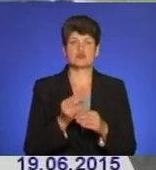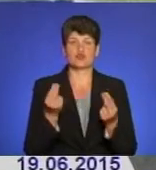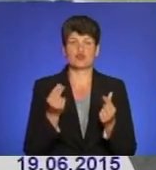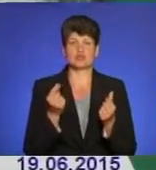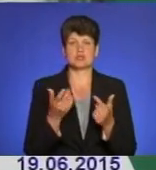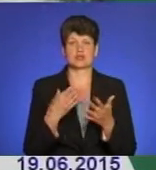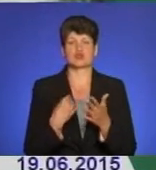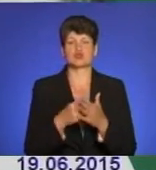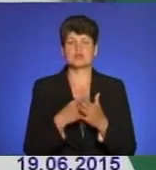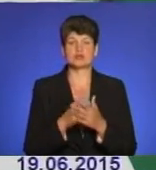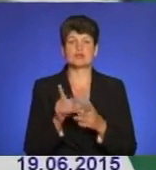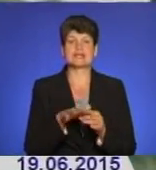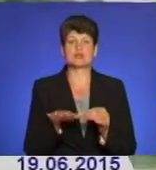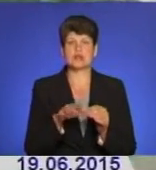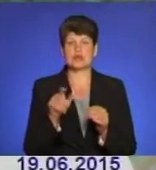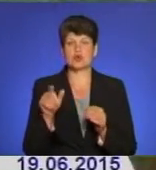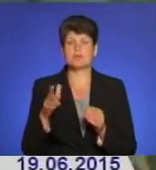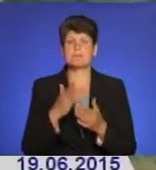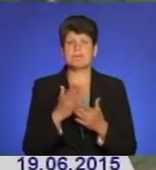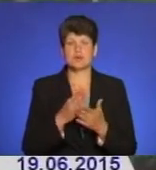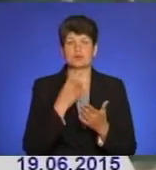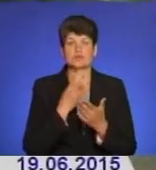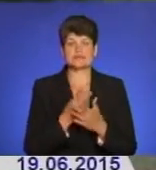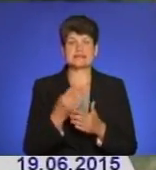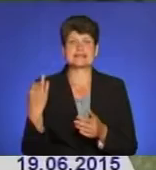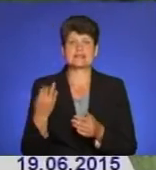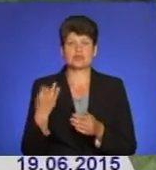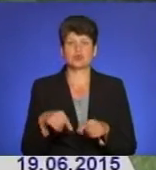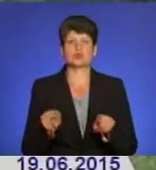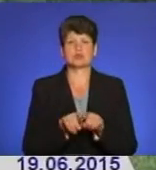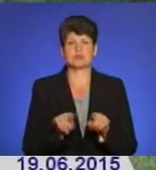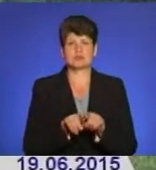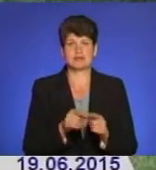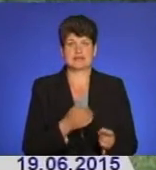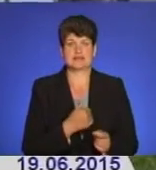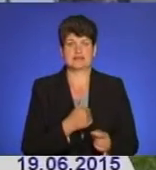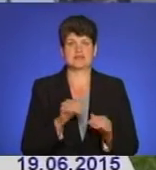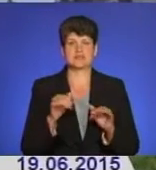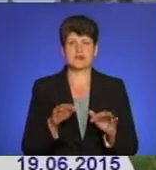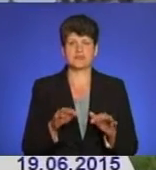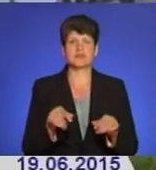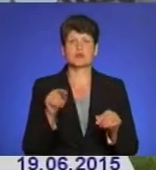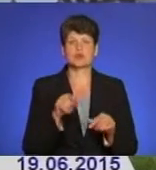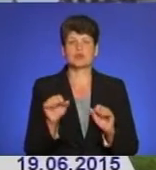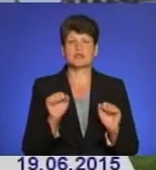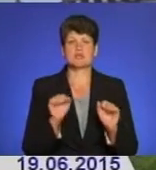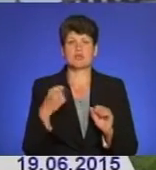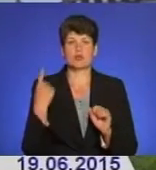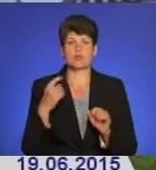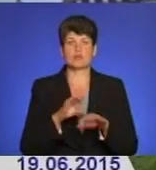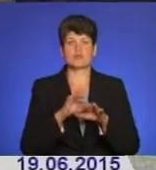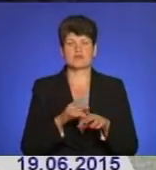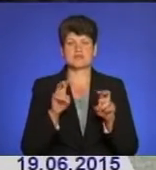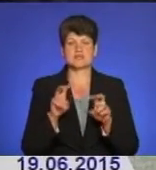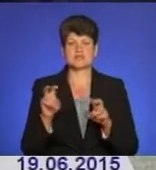бюджету, тож територіальні громади мають проявляти зацікавленість до подібних ініціатив та справ. Відтак, керівник області провів